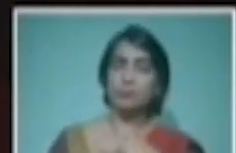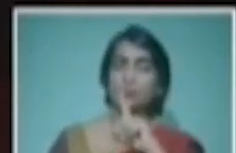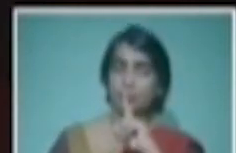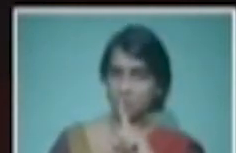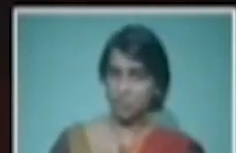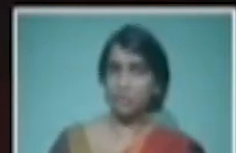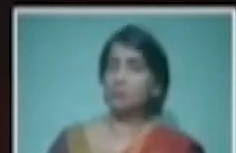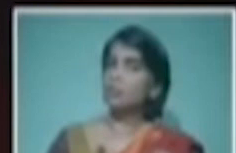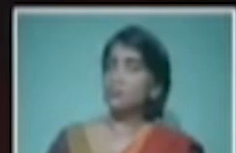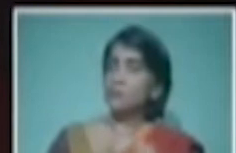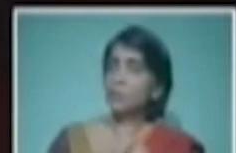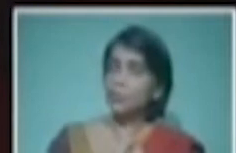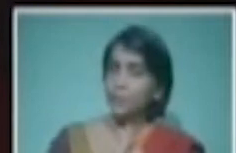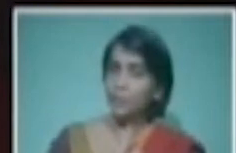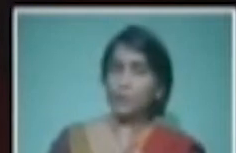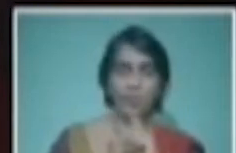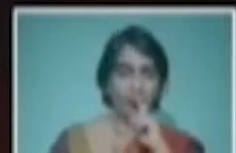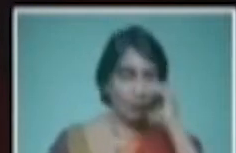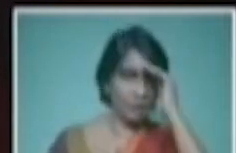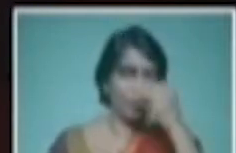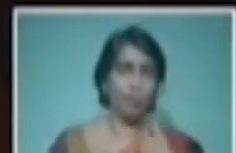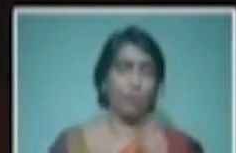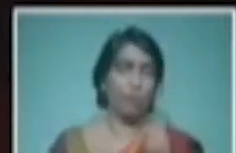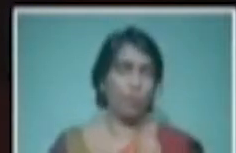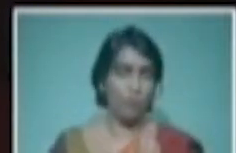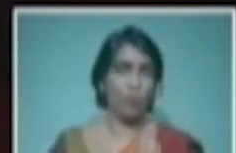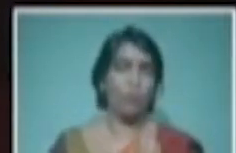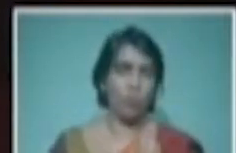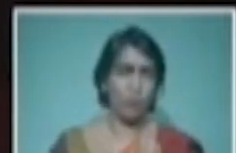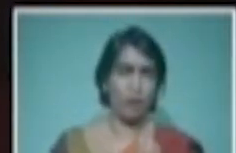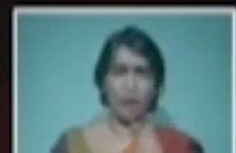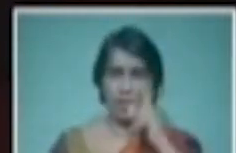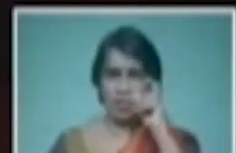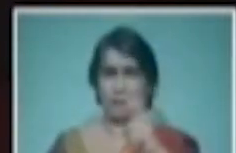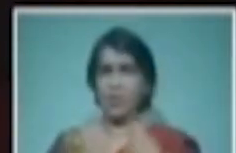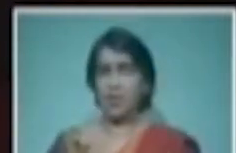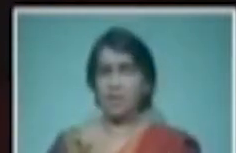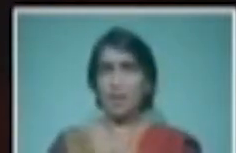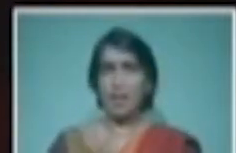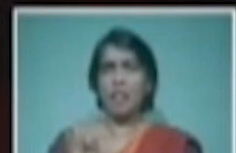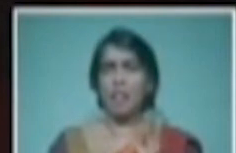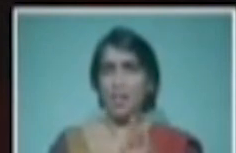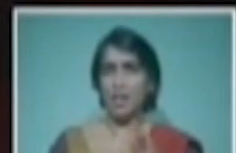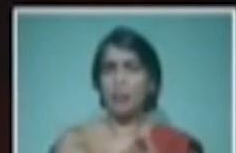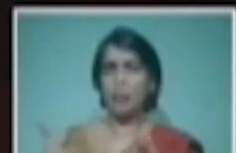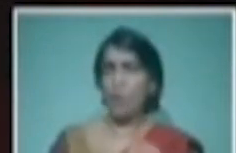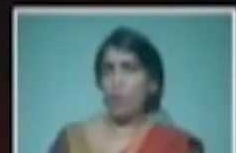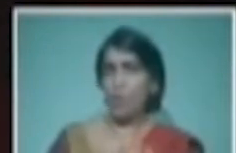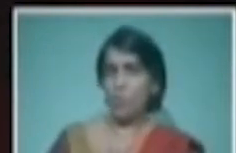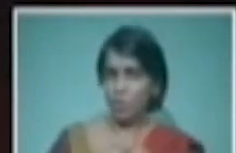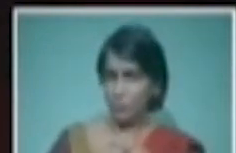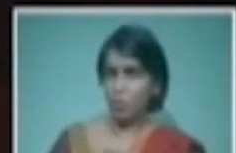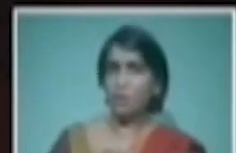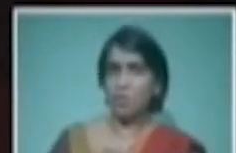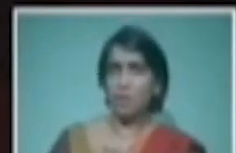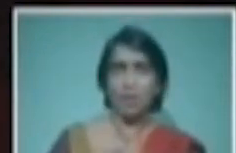කරනවා ඒ වගේම ගරු කතානායකතුමනි මට පොඩ්ඩක් පැත්තකින් දැක්කේ අපේ රාජිත සේනාරත්න මැතිතුමත් උනන්දු වුණා අර